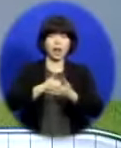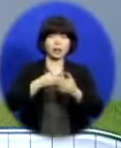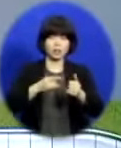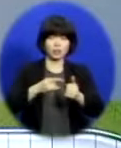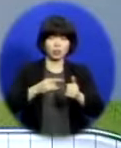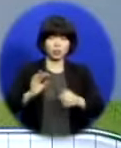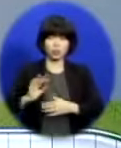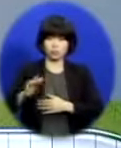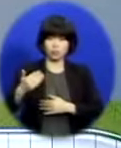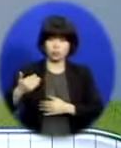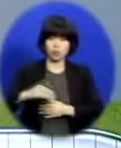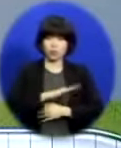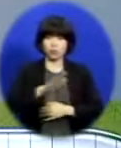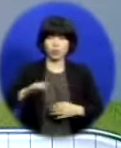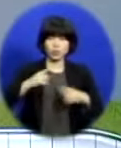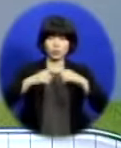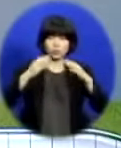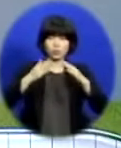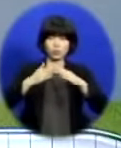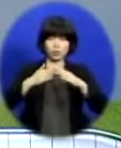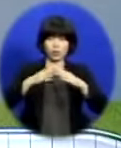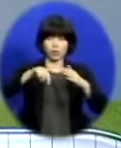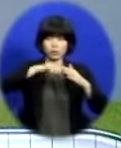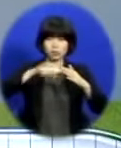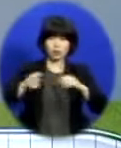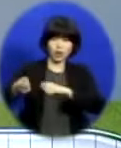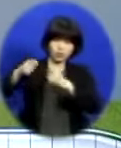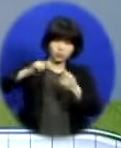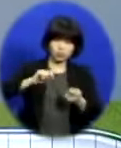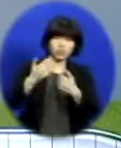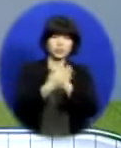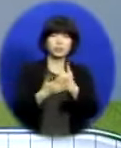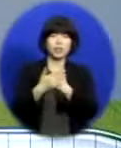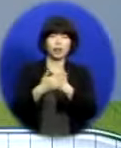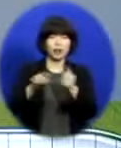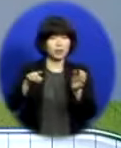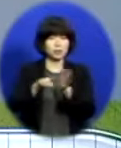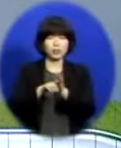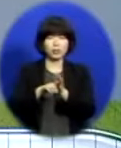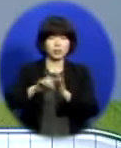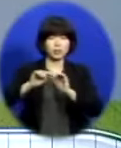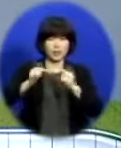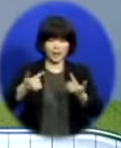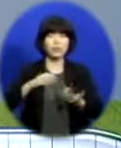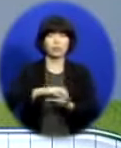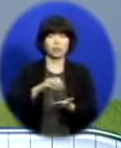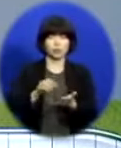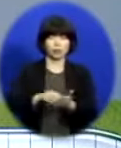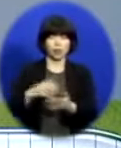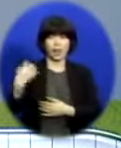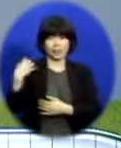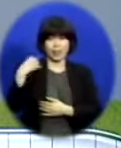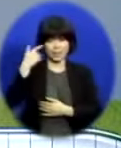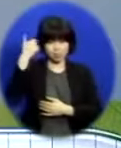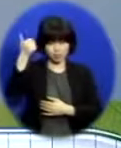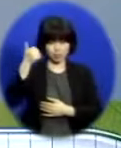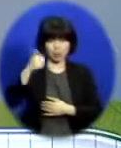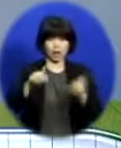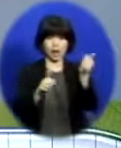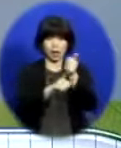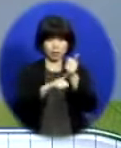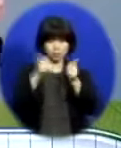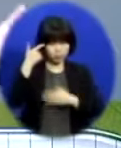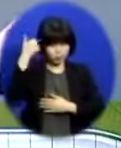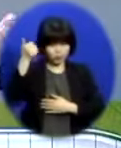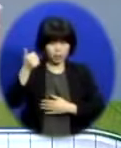요즘 우리 교회 안에 부으신 은혜가 믿어지지 않을 정도입니다 담임 목사나 우리